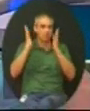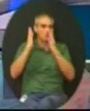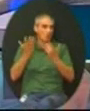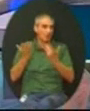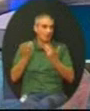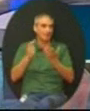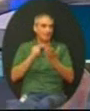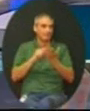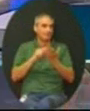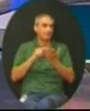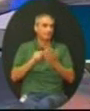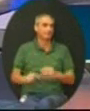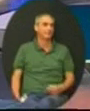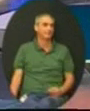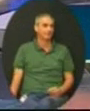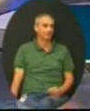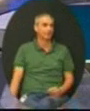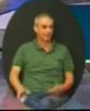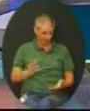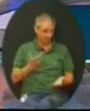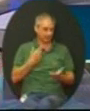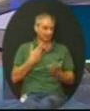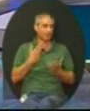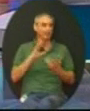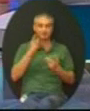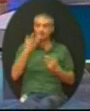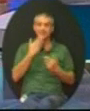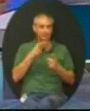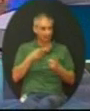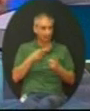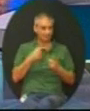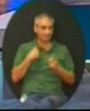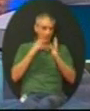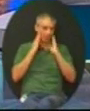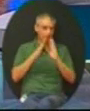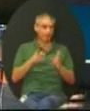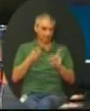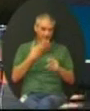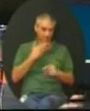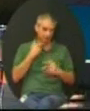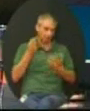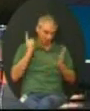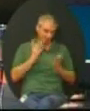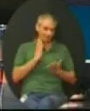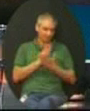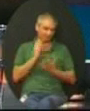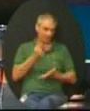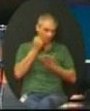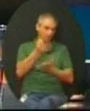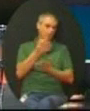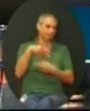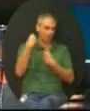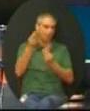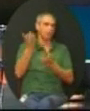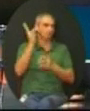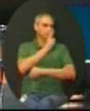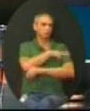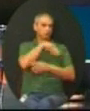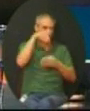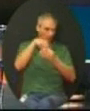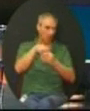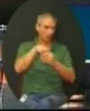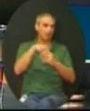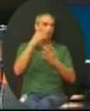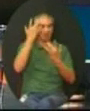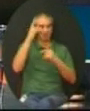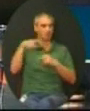אני מצב, רגע. אז הגיע הזמן לתקצב. אם זה ישראל, ואנחנו מאמינים שזה ישראל, הגיע הזמן לתקצב, הגיע הזמן להכניס משטרה, הגיע